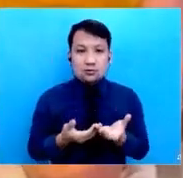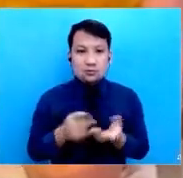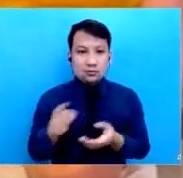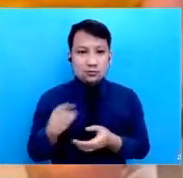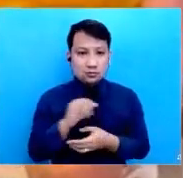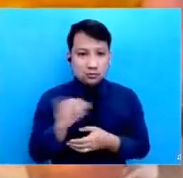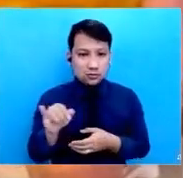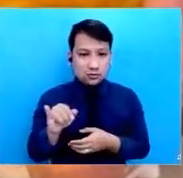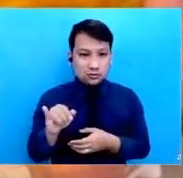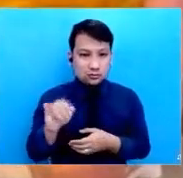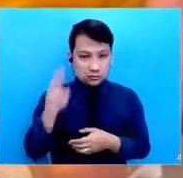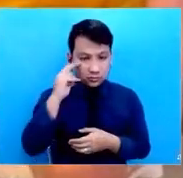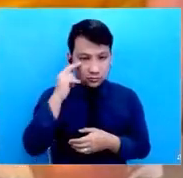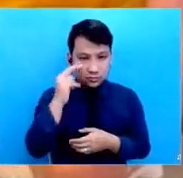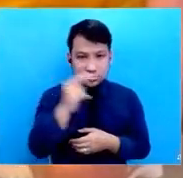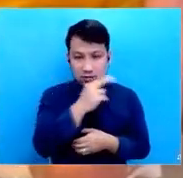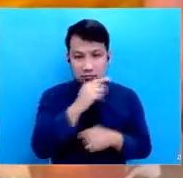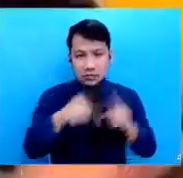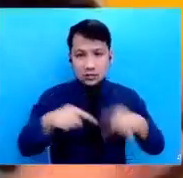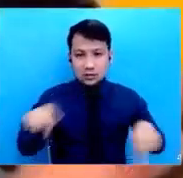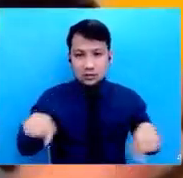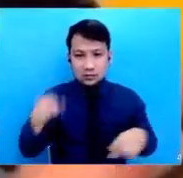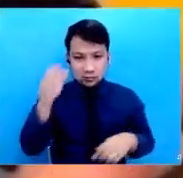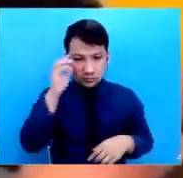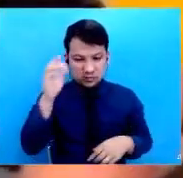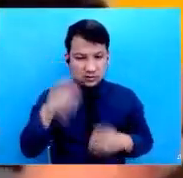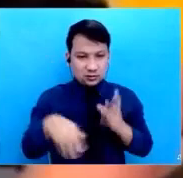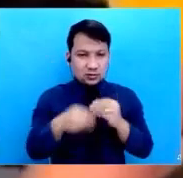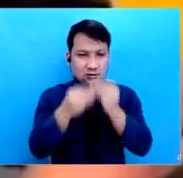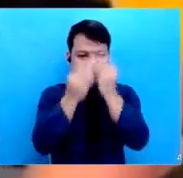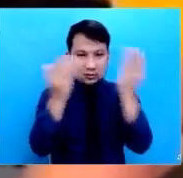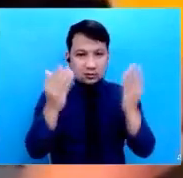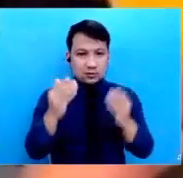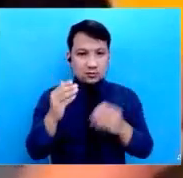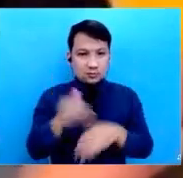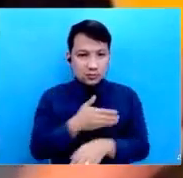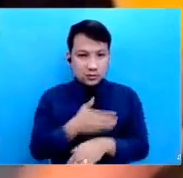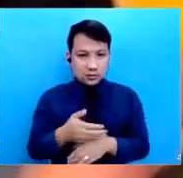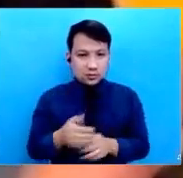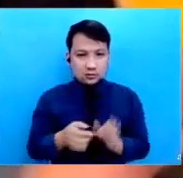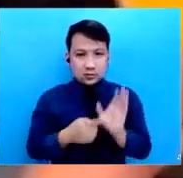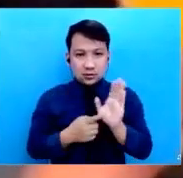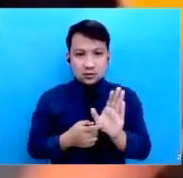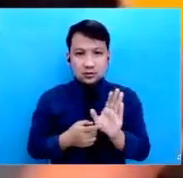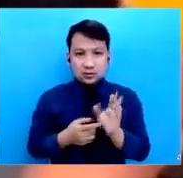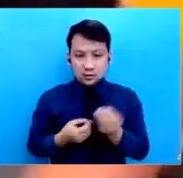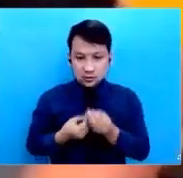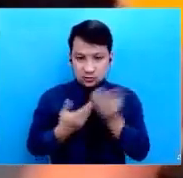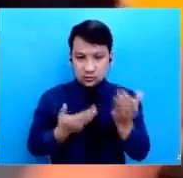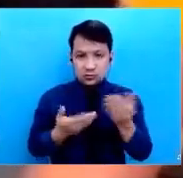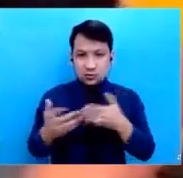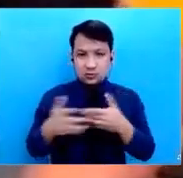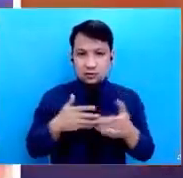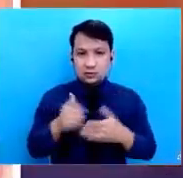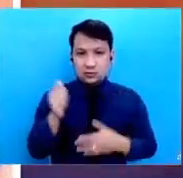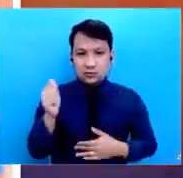Aquino. Ibang-ibang Chrissy ang nagbalik, nakangiti na at nakakapagbiro sa gitna ng kanyang